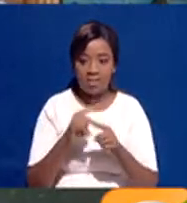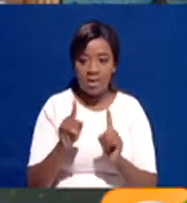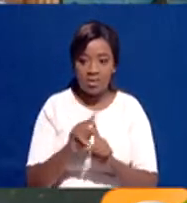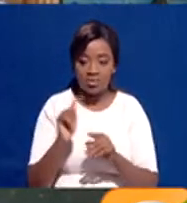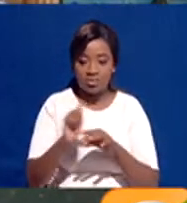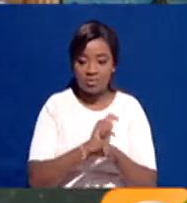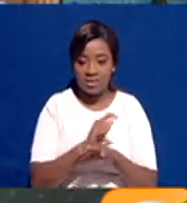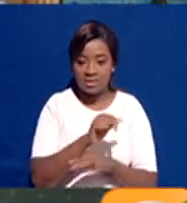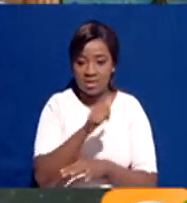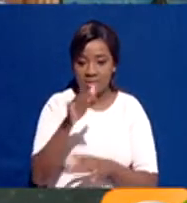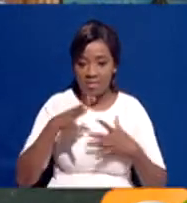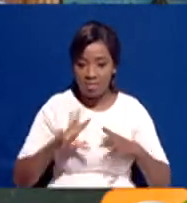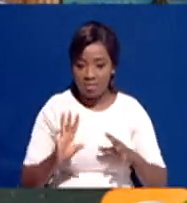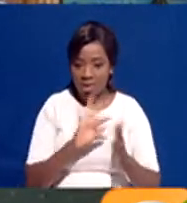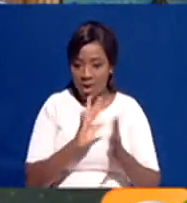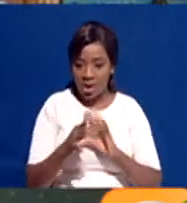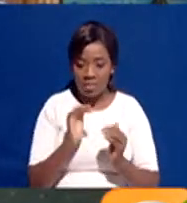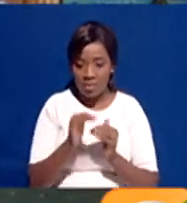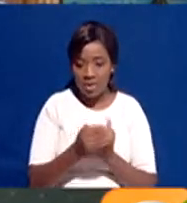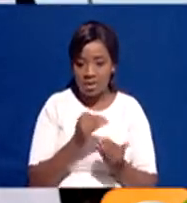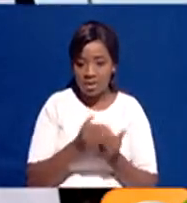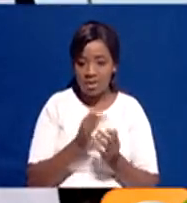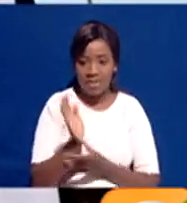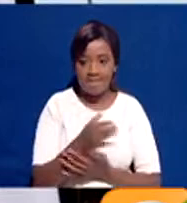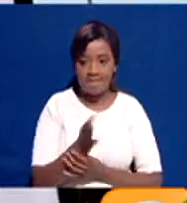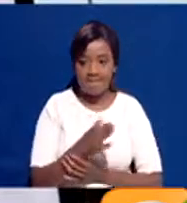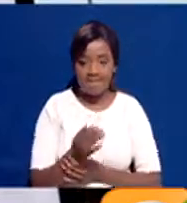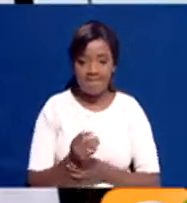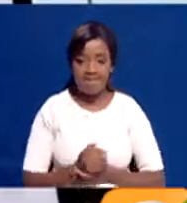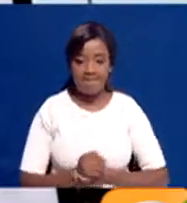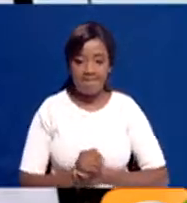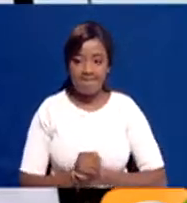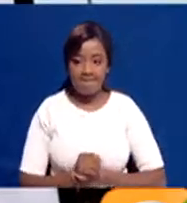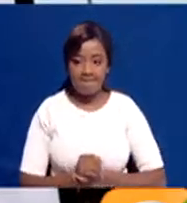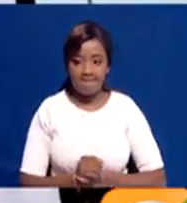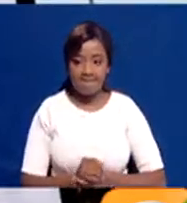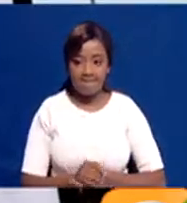wenzao mbinu hizo za kuzalisha samaki.